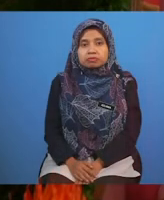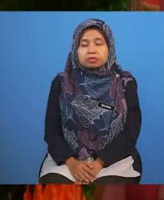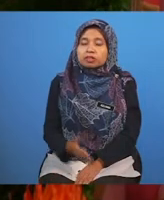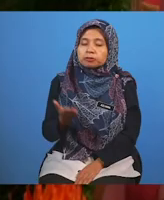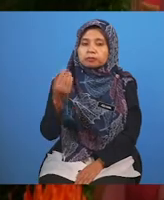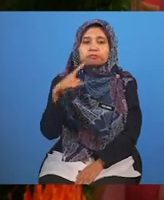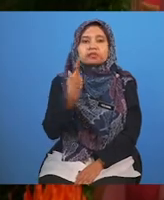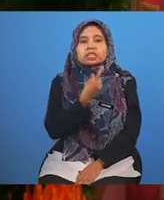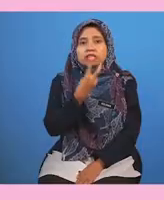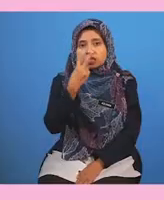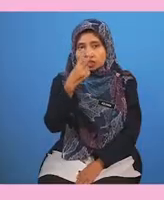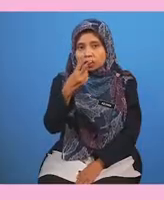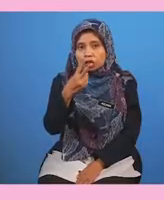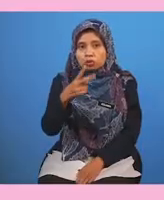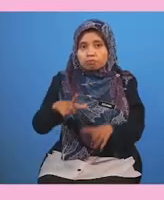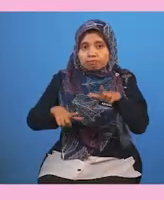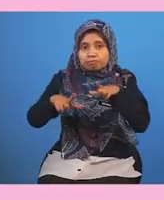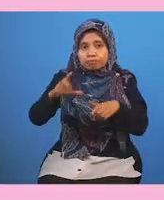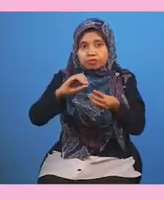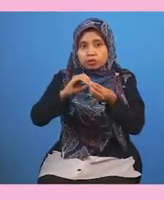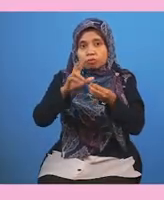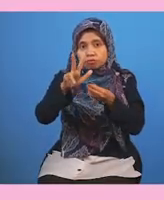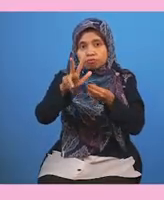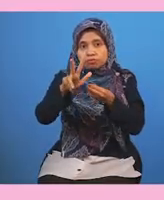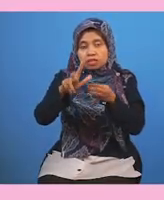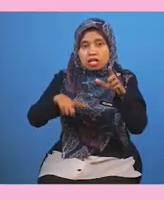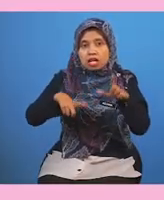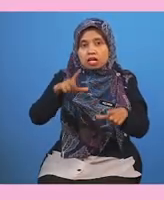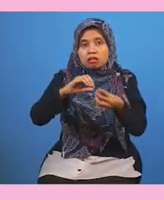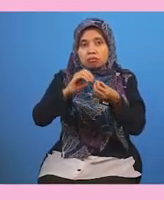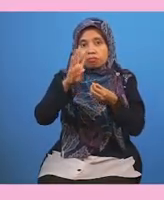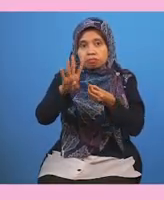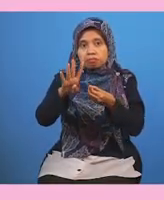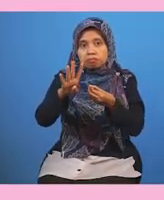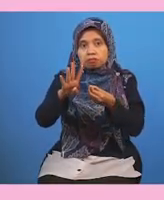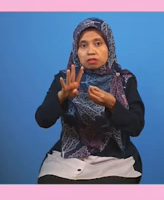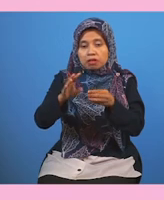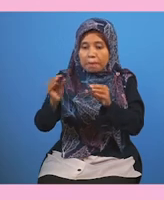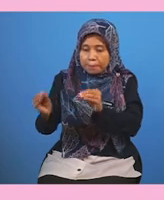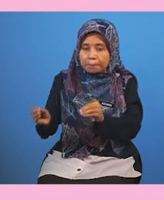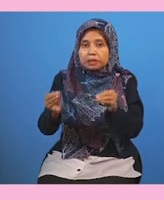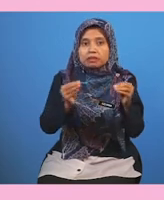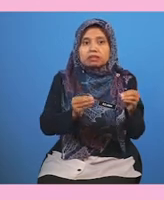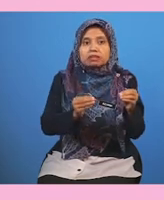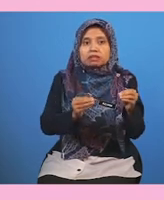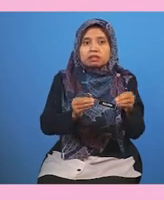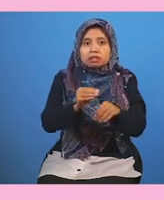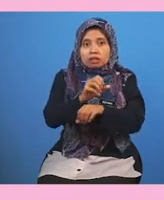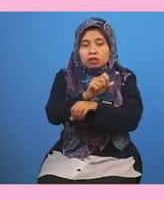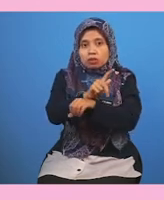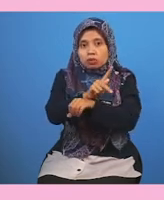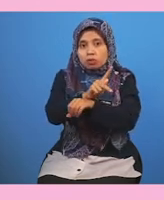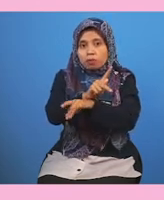Mari kita lihat pula langkah yang keempat. Langkah keempat adalah memindahkan kumbang ke